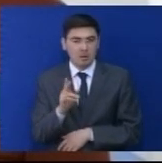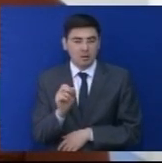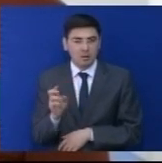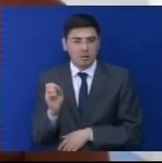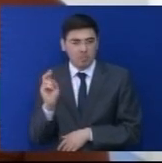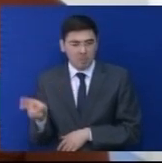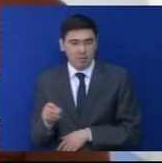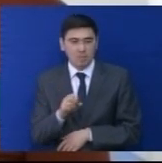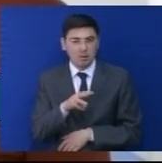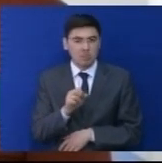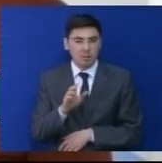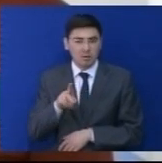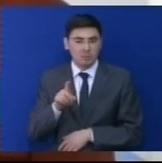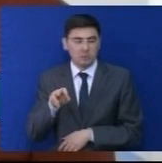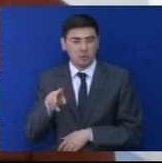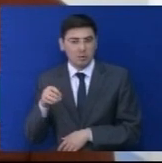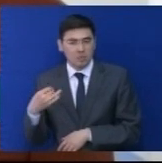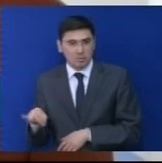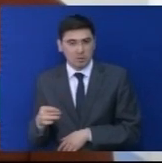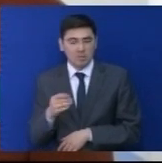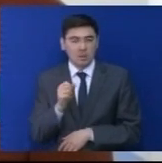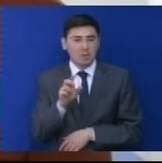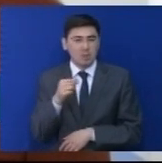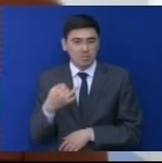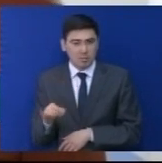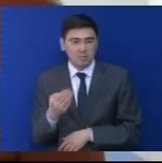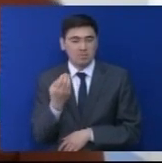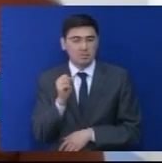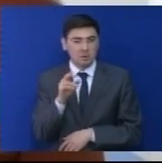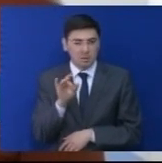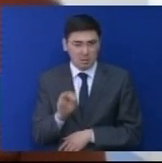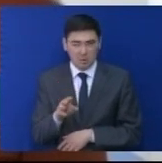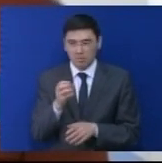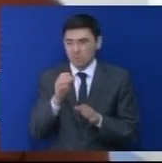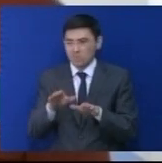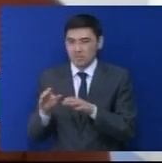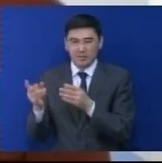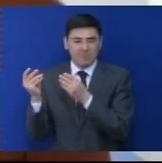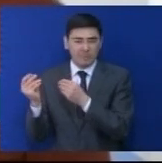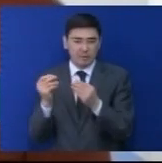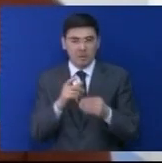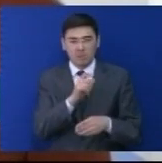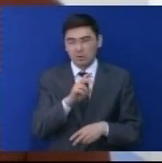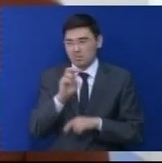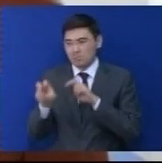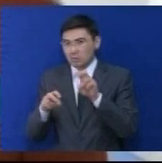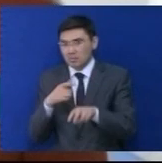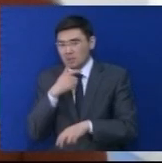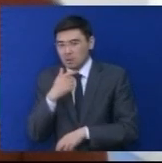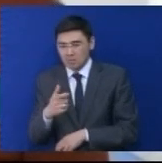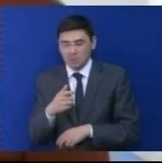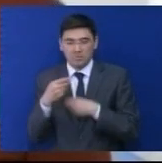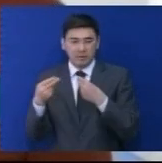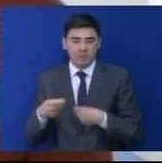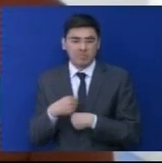Мавзолеем, Абай Шакарим и другими местами. Это очень вызвало у них большое впечатление, они были очень